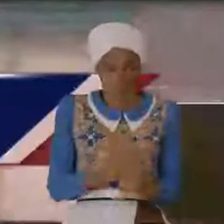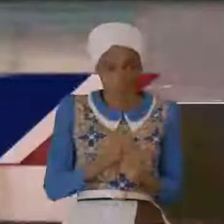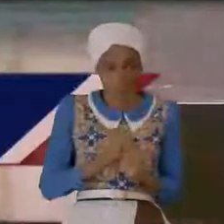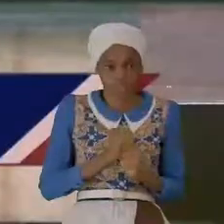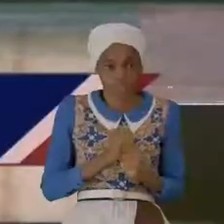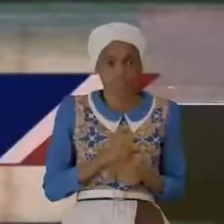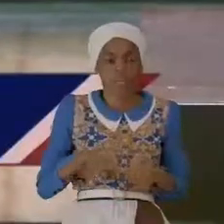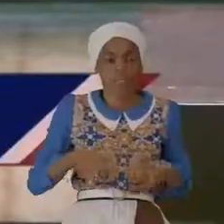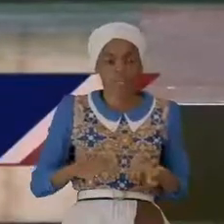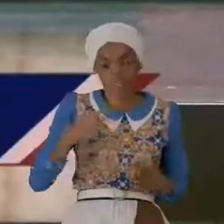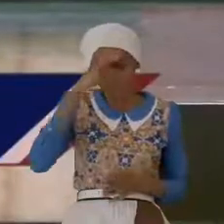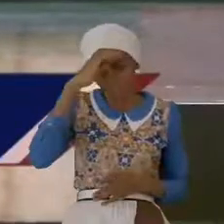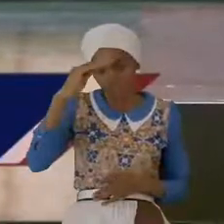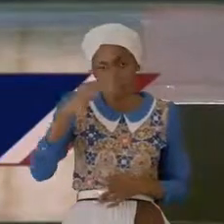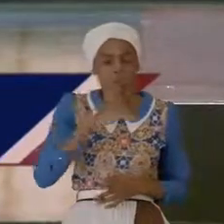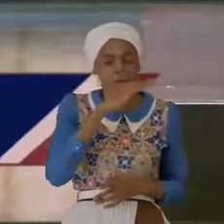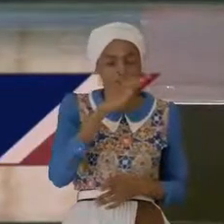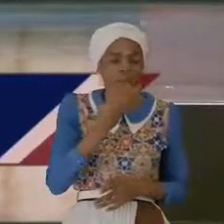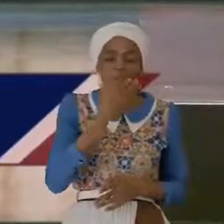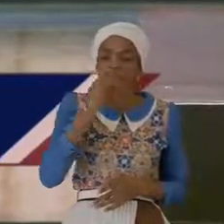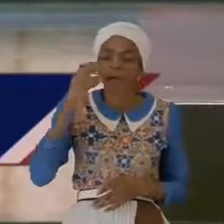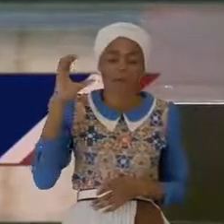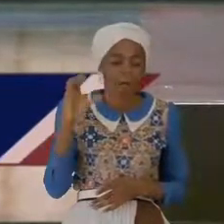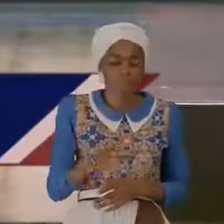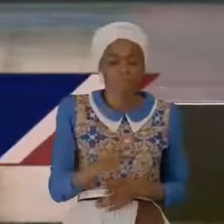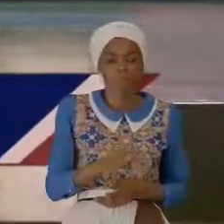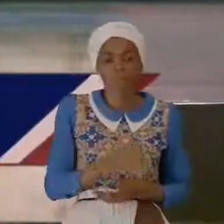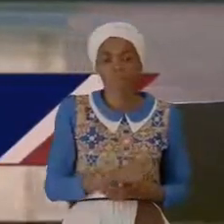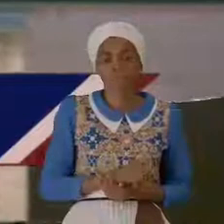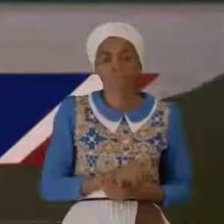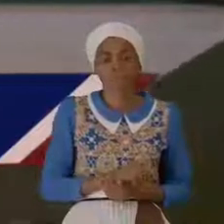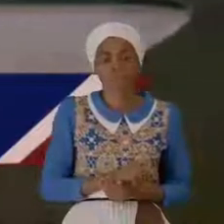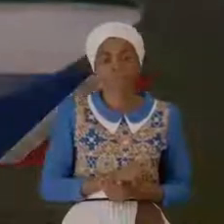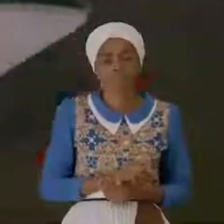Et reçu qu'il soit anathème.